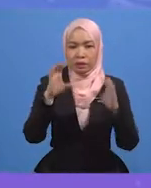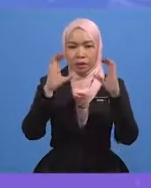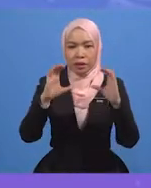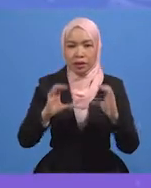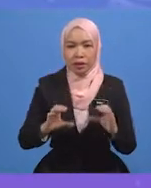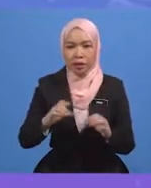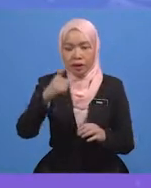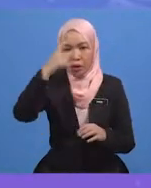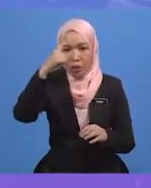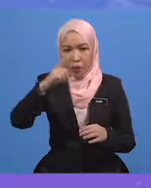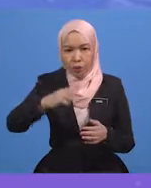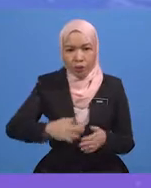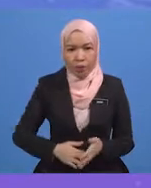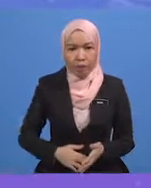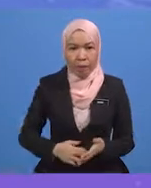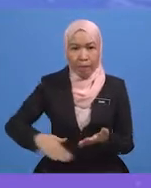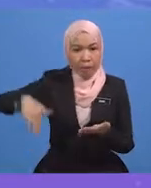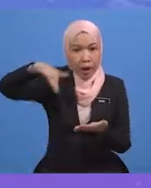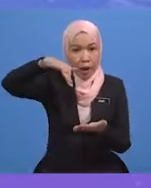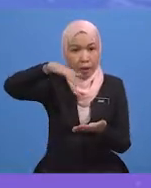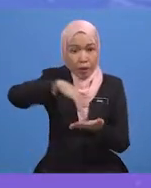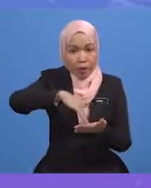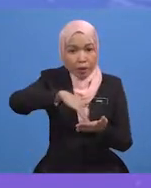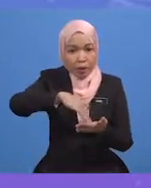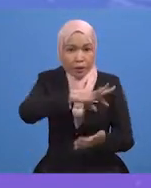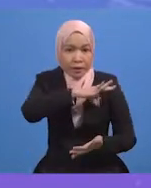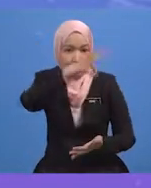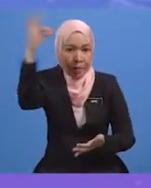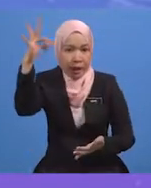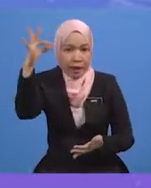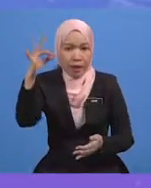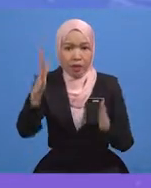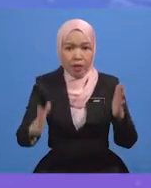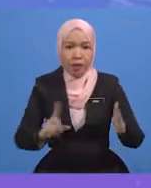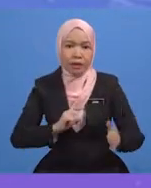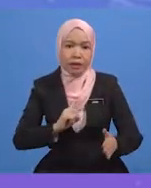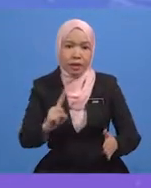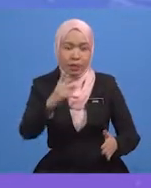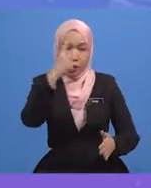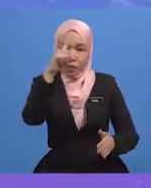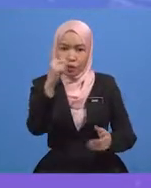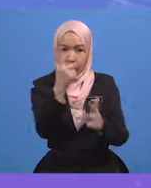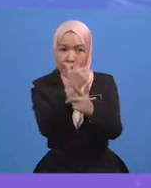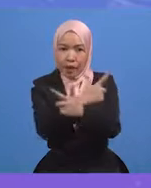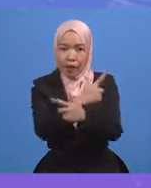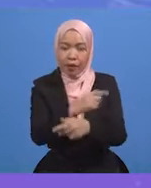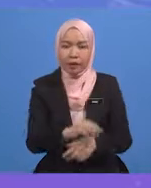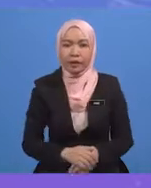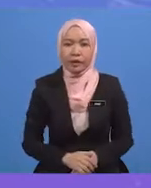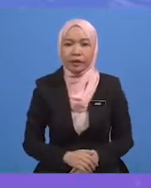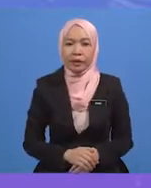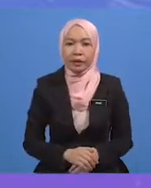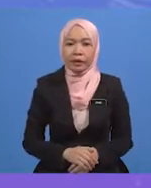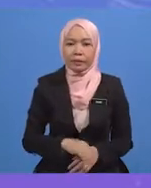umat Islam di Nusantara ketika itu menentang Belanda. Keberaniannya mendepani